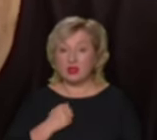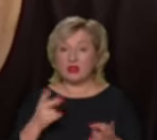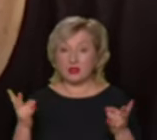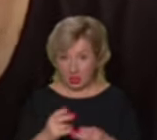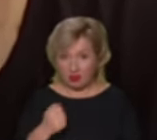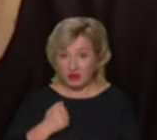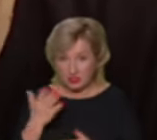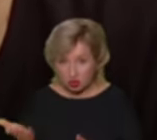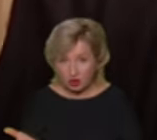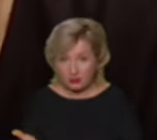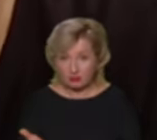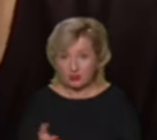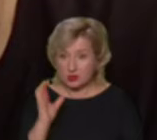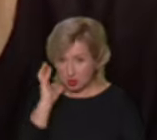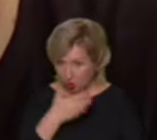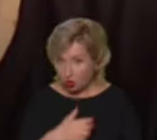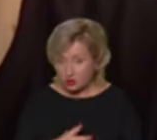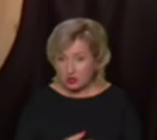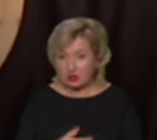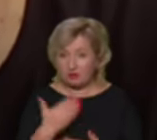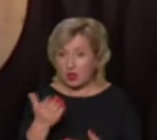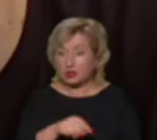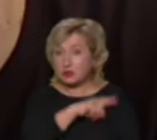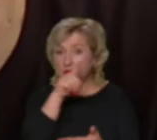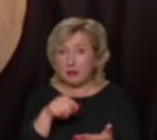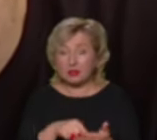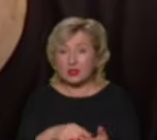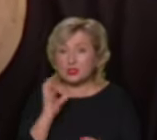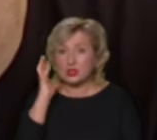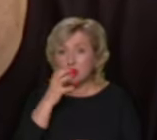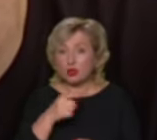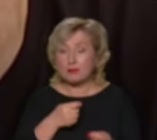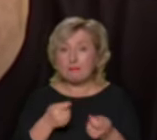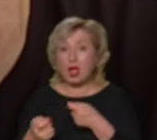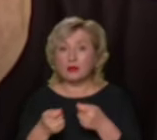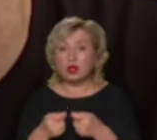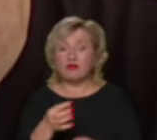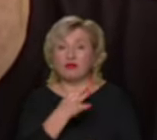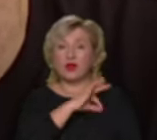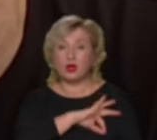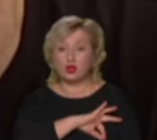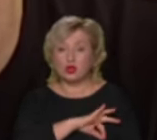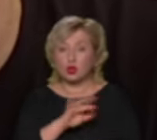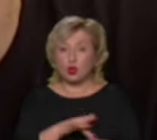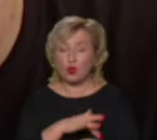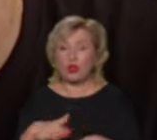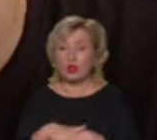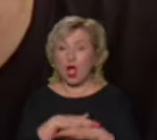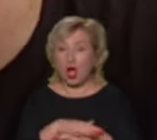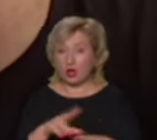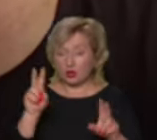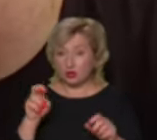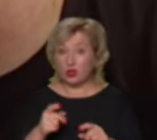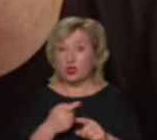військовим? Серйозно? Вашому запитанні дуже серйозна маніпуляція, яку використовують слуги народу, а саме, що